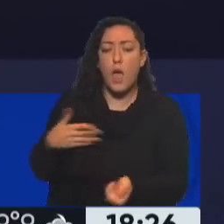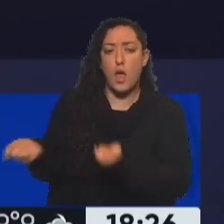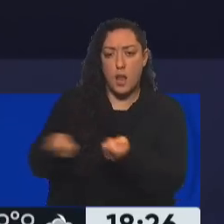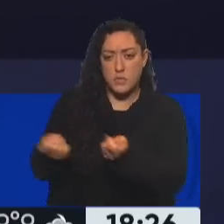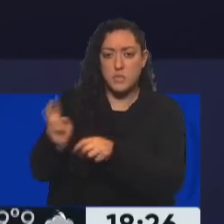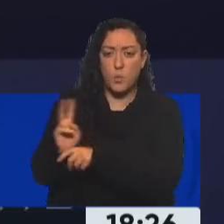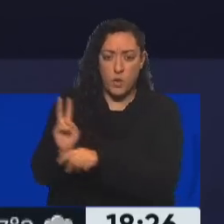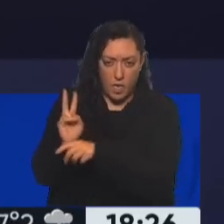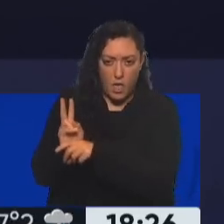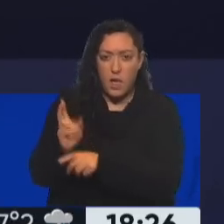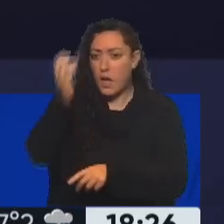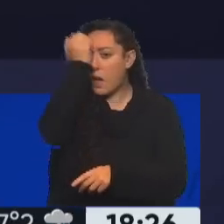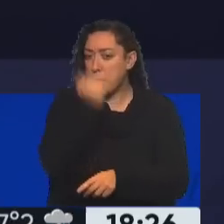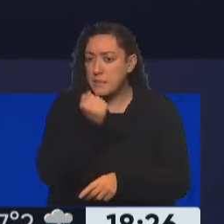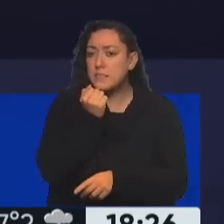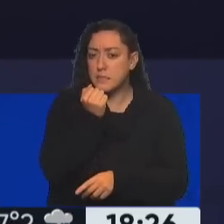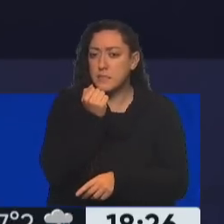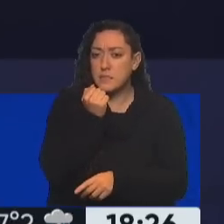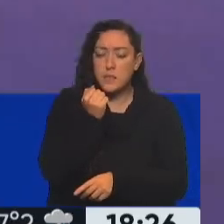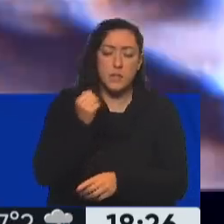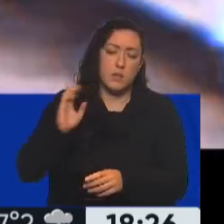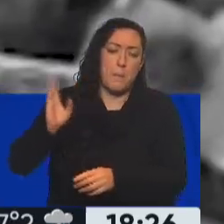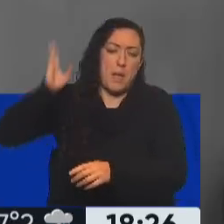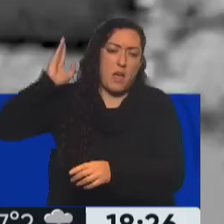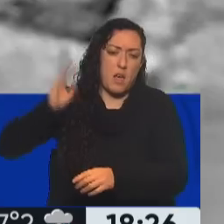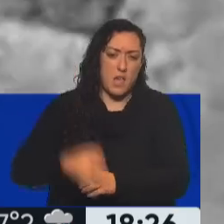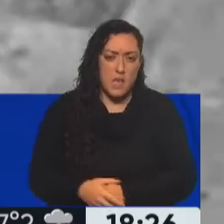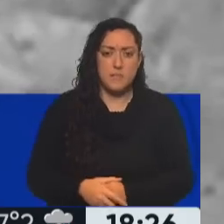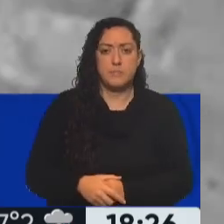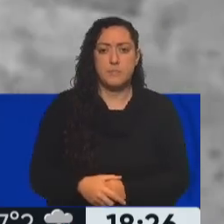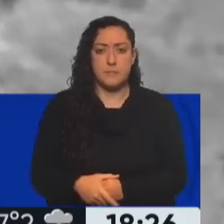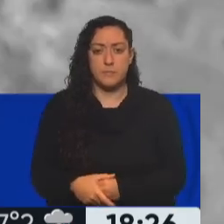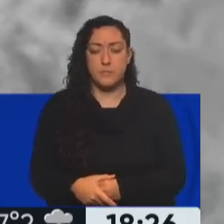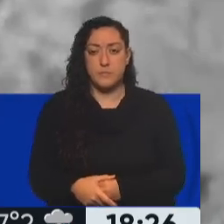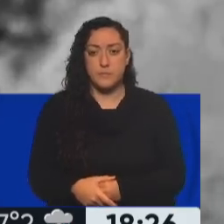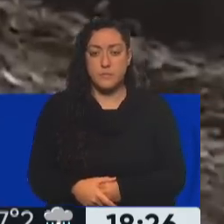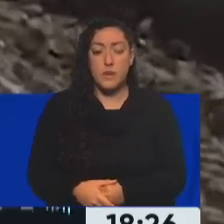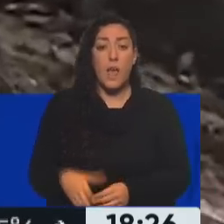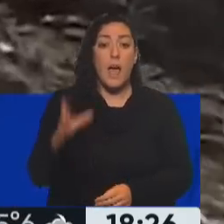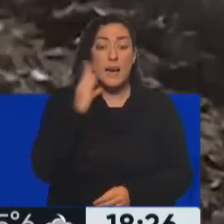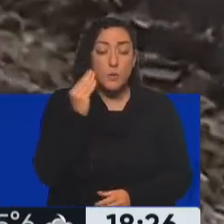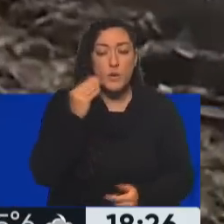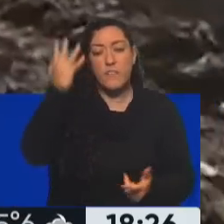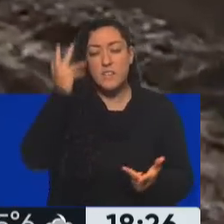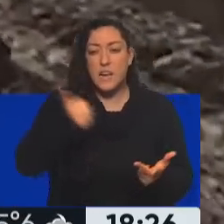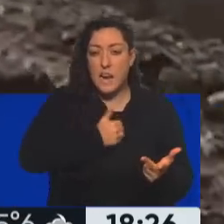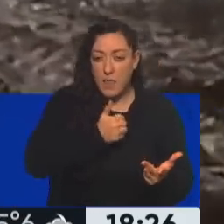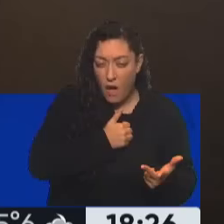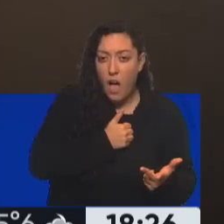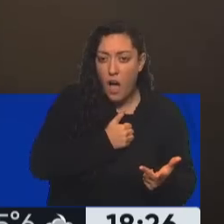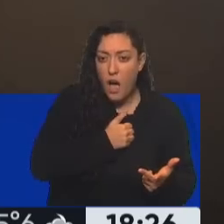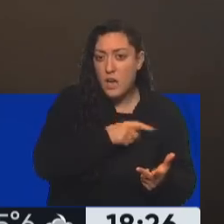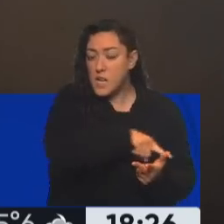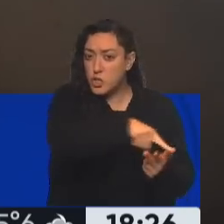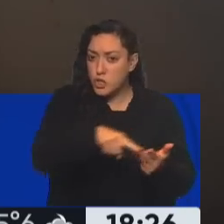ישראל, והחמאס יוכרע כליל. El Reino Unido, Francia y Canadá